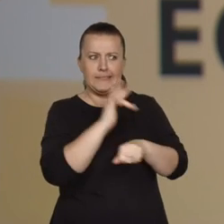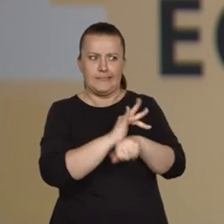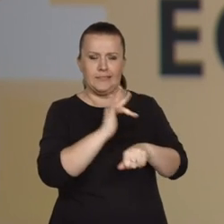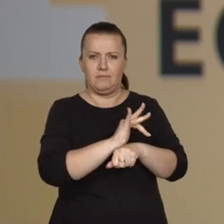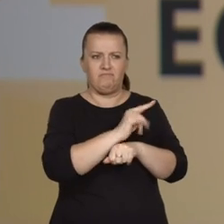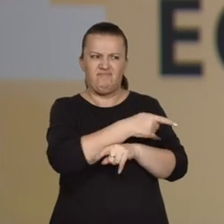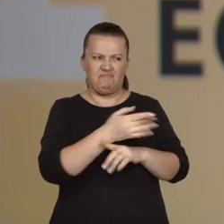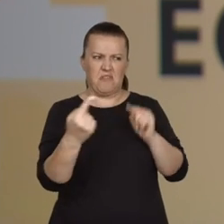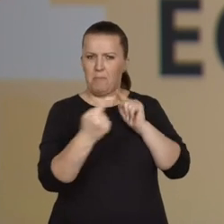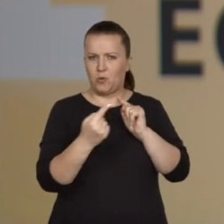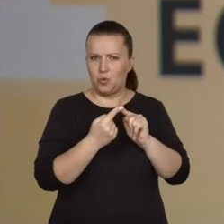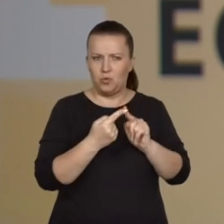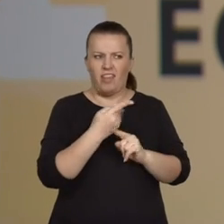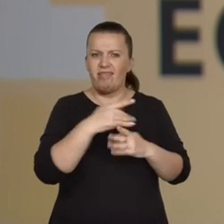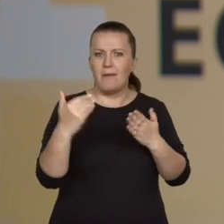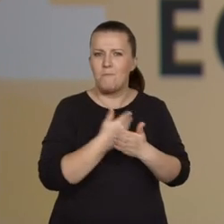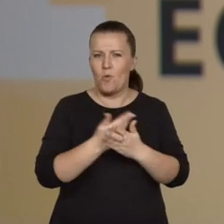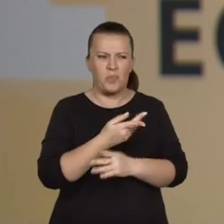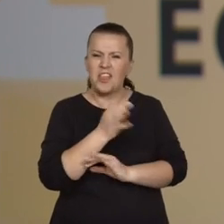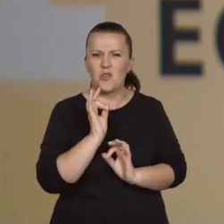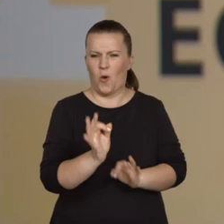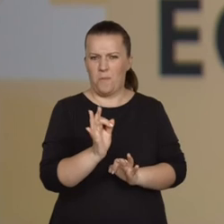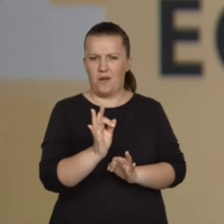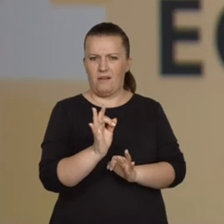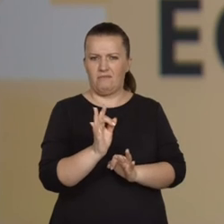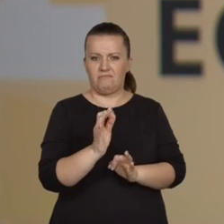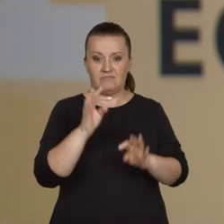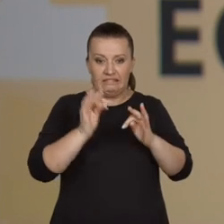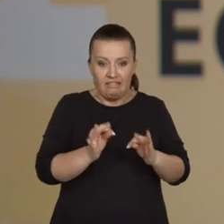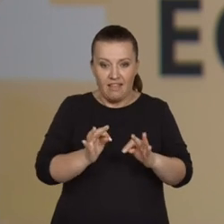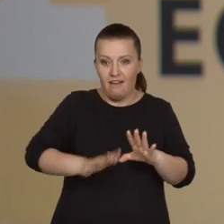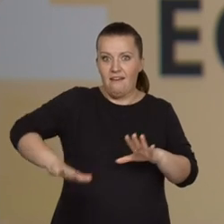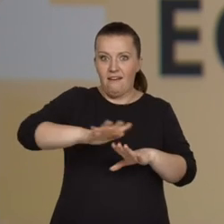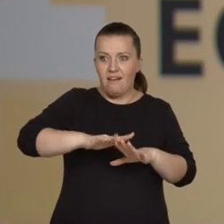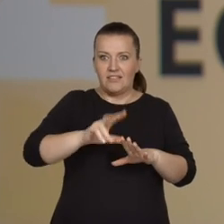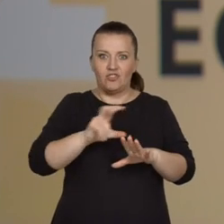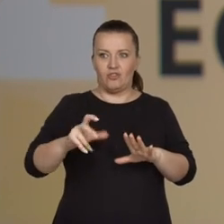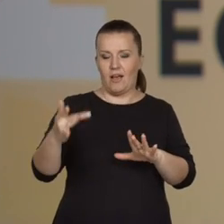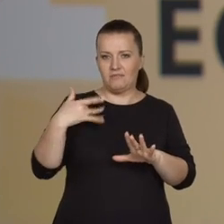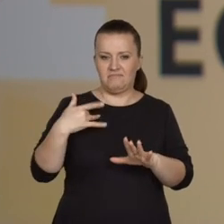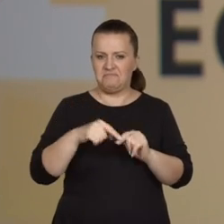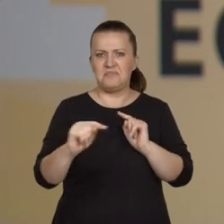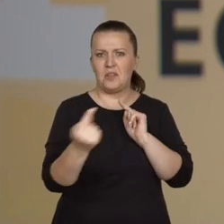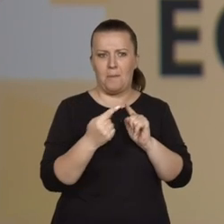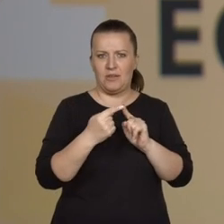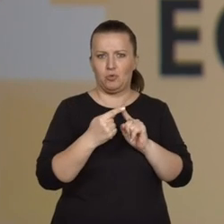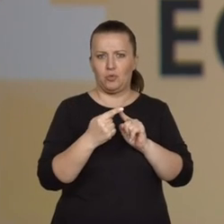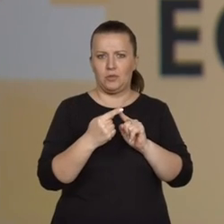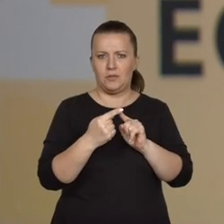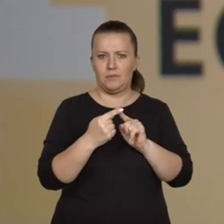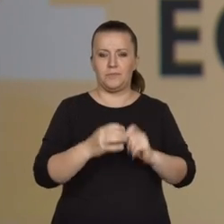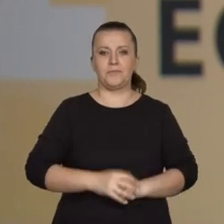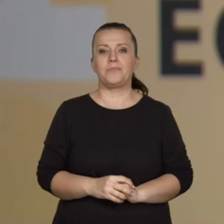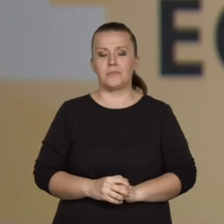niemodne po prostu, że nie przystają do czasów, które ma literatura opisywać. Historia literatury stara